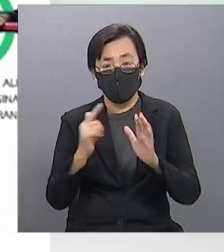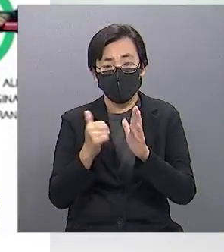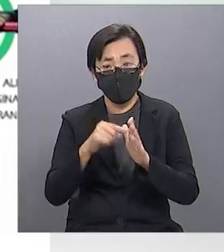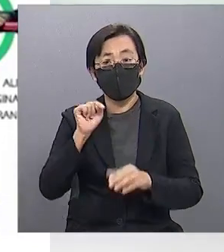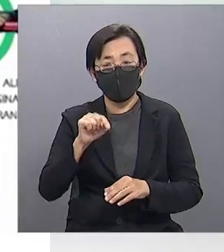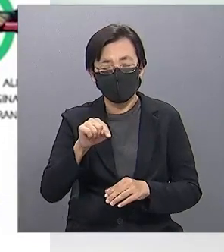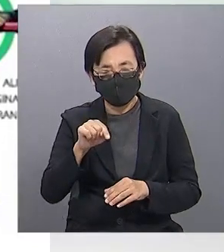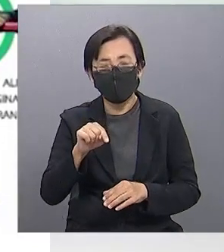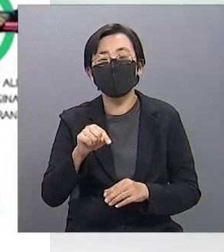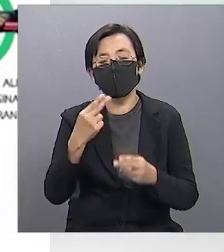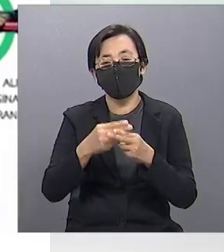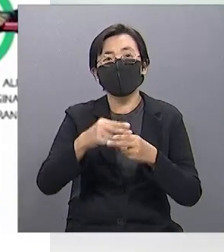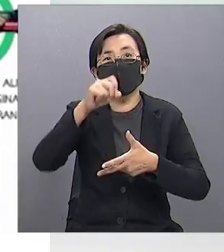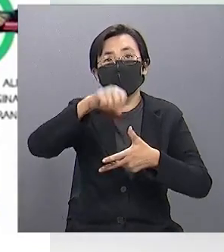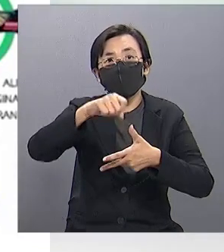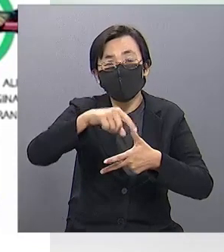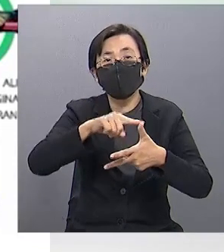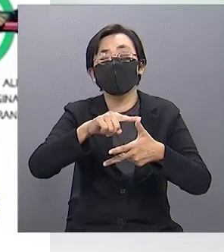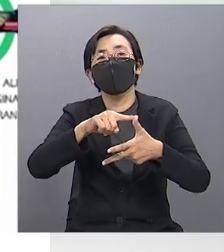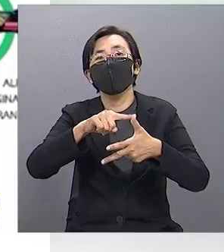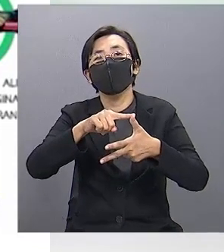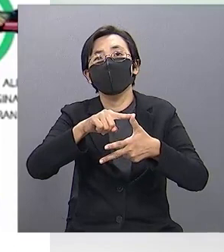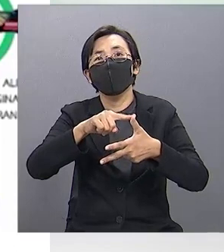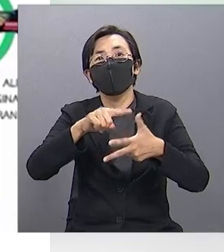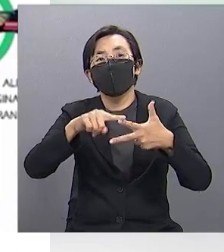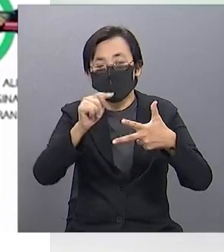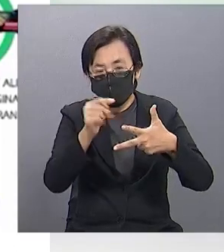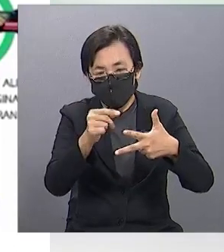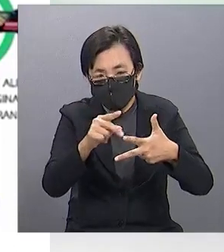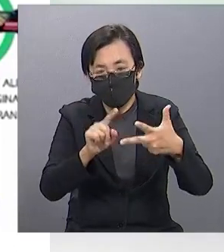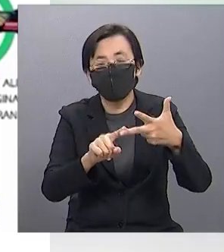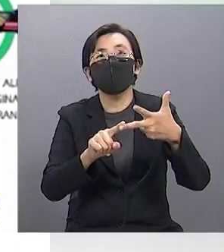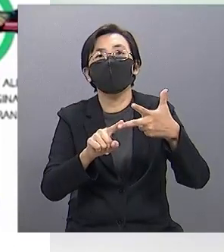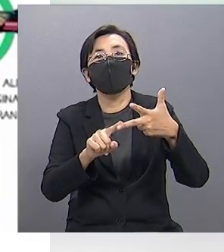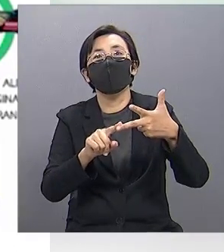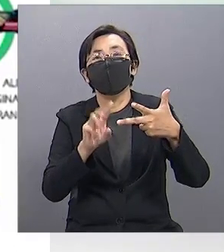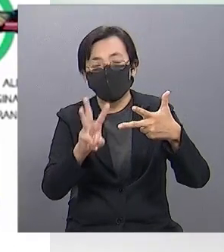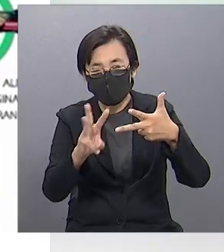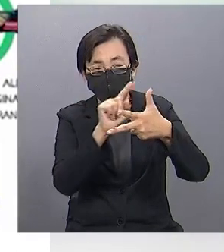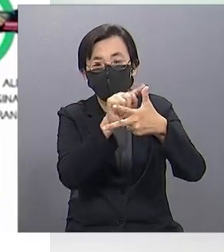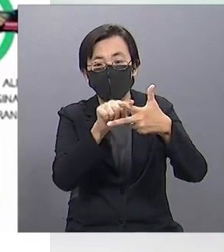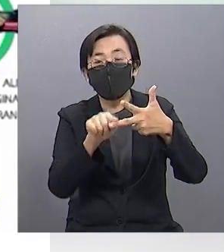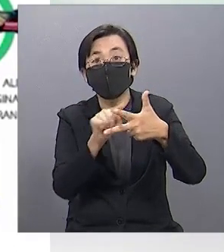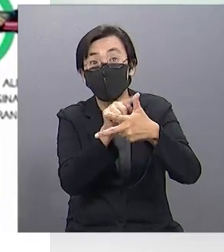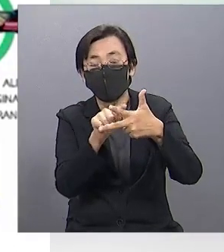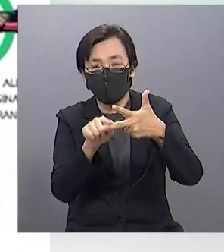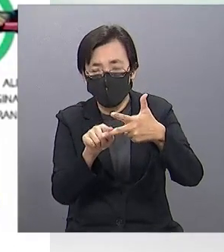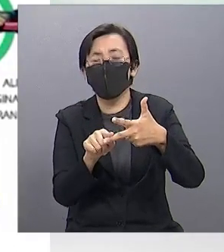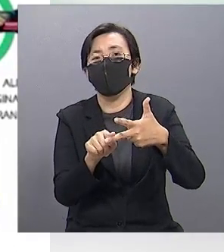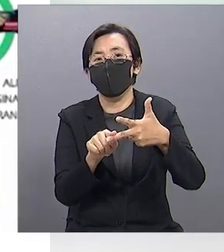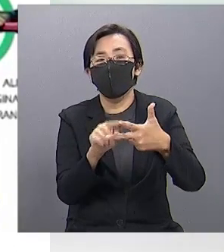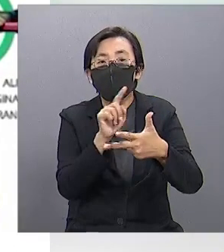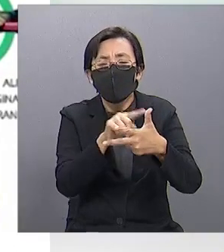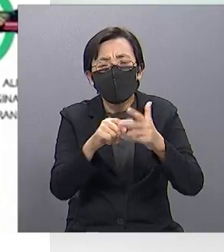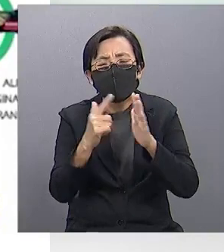าฟิลแล้วก็ทาเดลาฟิลแล้วก็มีวาเดนาฟิลอีกตัวหนึ่งเนี่ยนะคะก็คือเราก็จะได้ยินชื่อรวมๆก็คือ